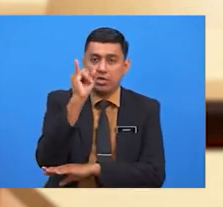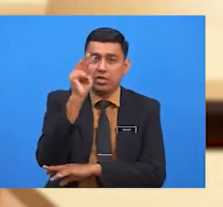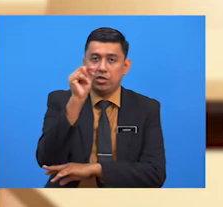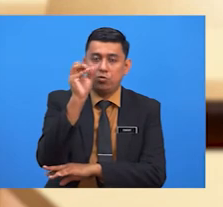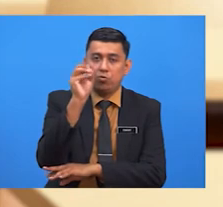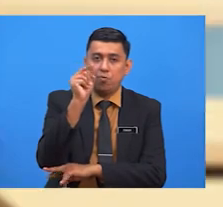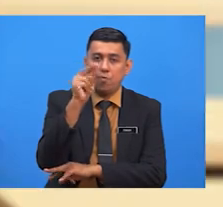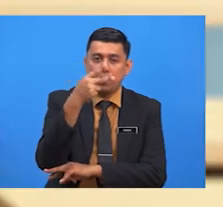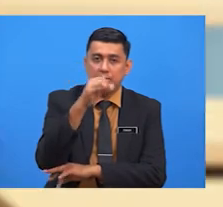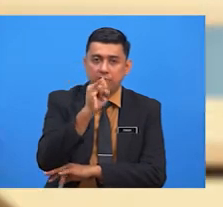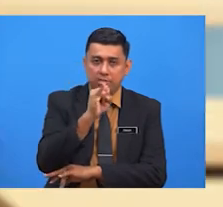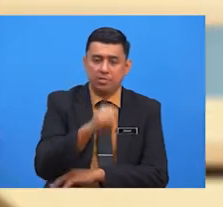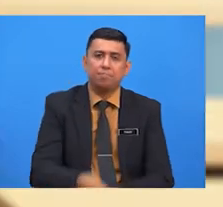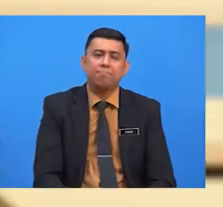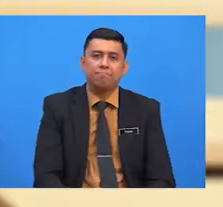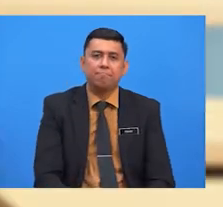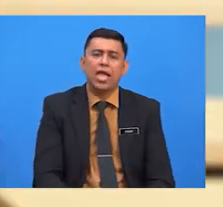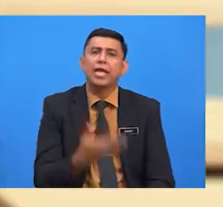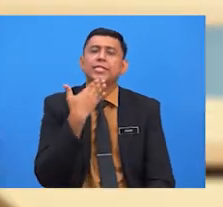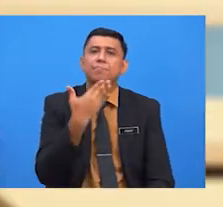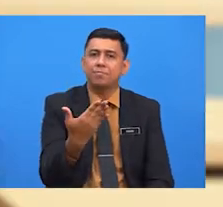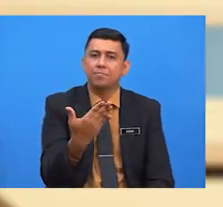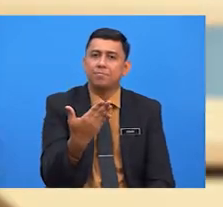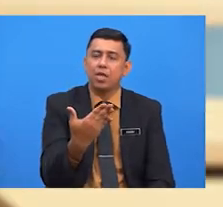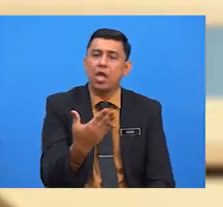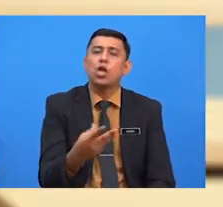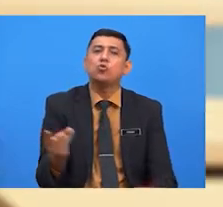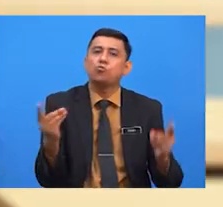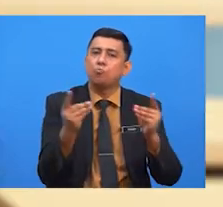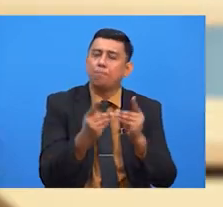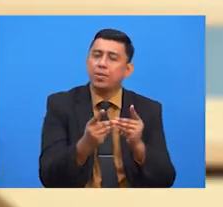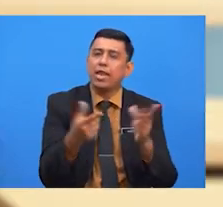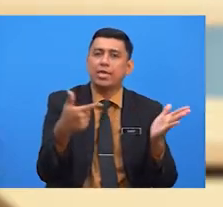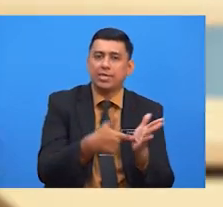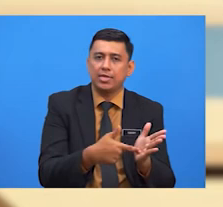ini. Sekian, terima kasih. Semoga kita berjumpa lagi di